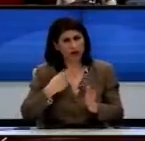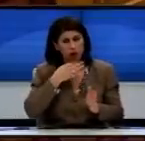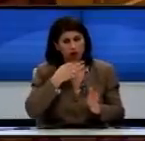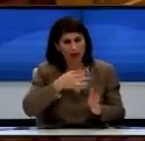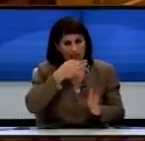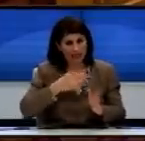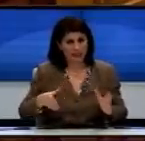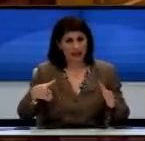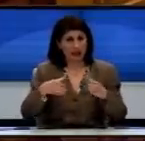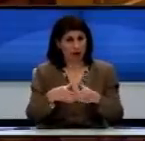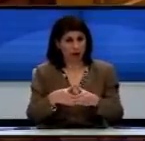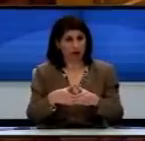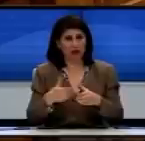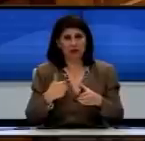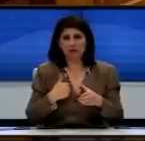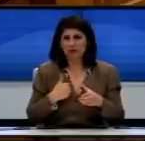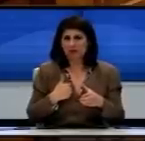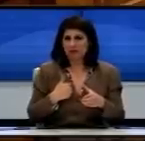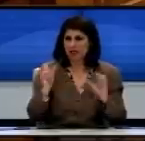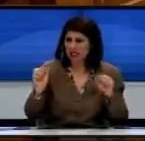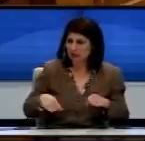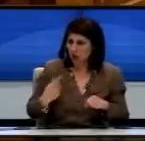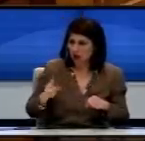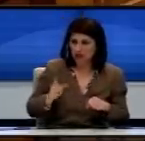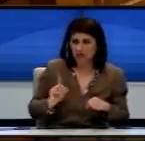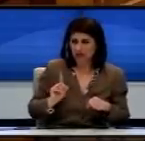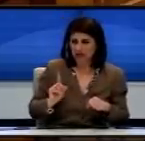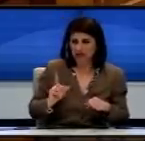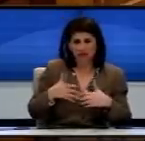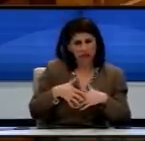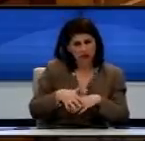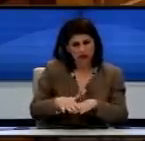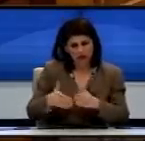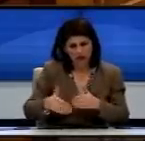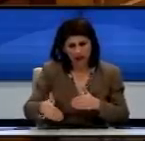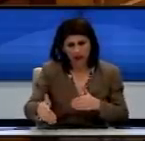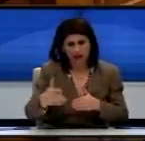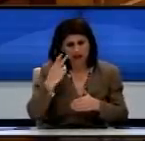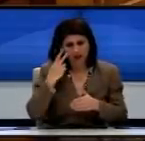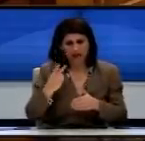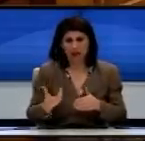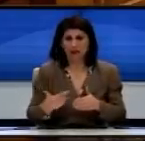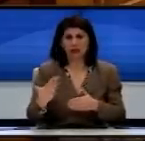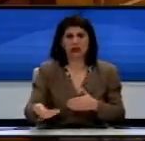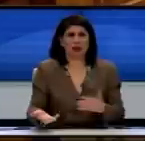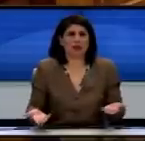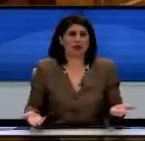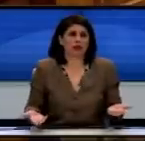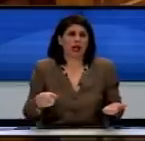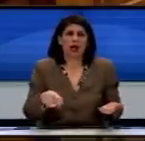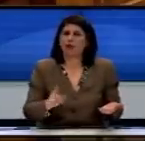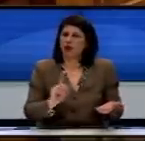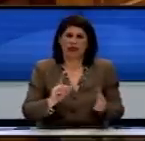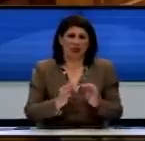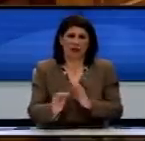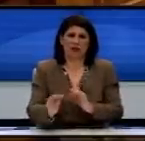εισήγηση της Επιτροπής. Εμένα δεν με έβρισκε απόλυτο σύμφωνο. Προσαρμοστήκαμε για κάποιο διάστημα. Κρίναμε εκ των υστέρων ότι αυτό δεν